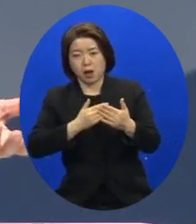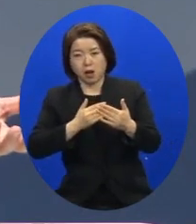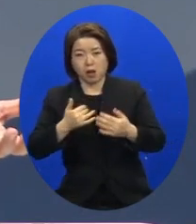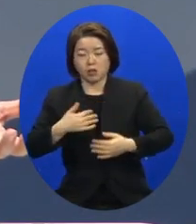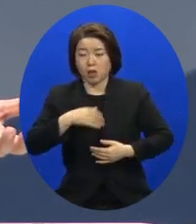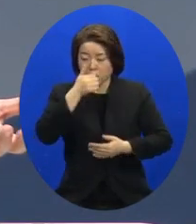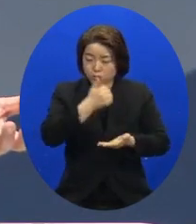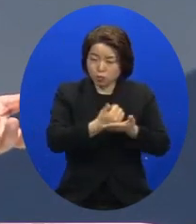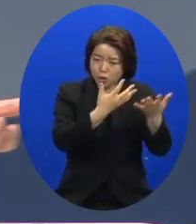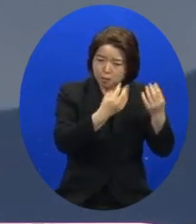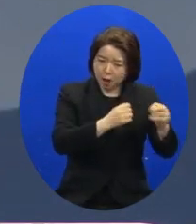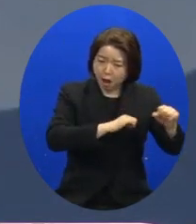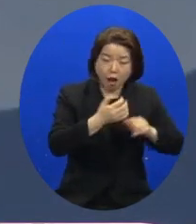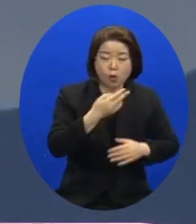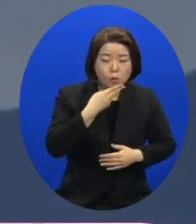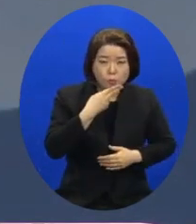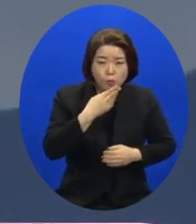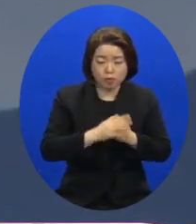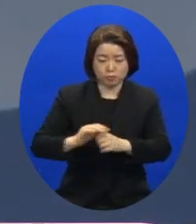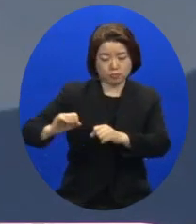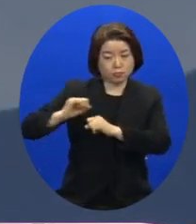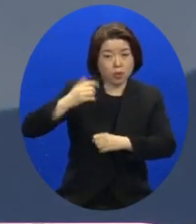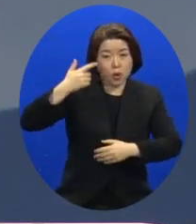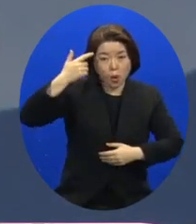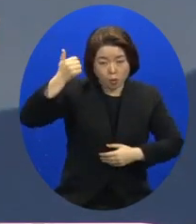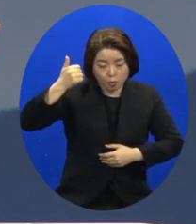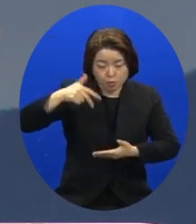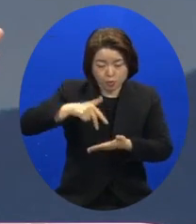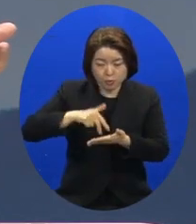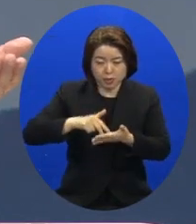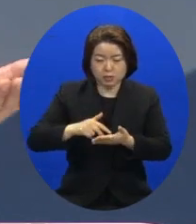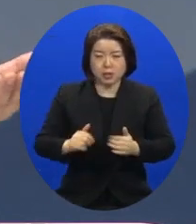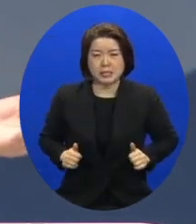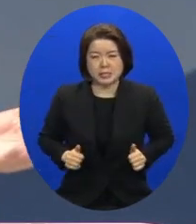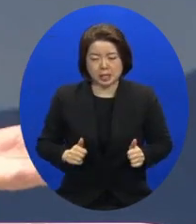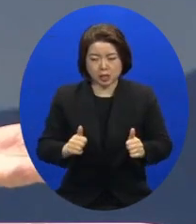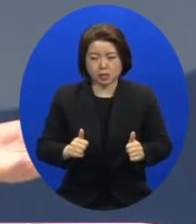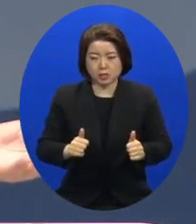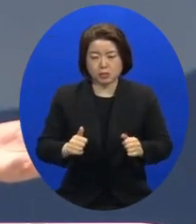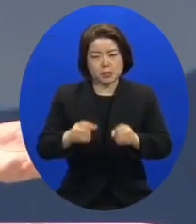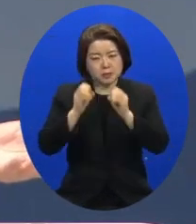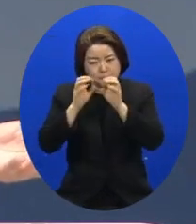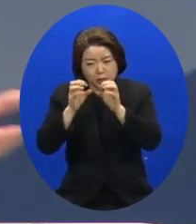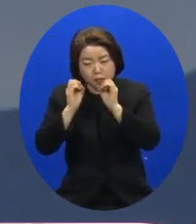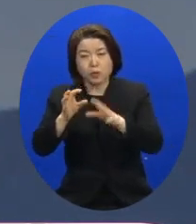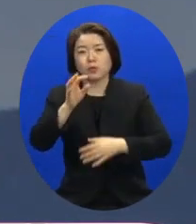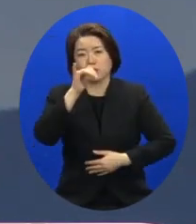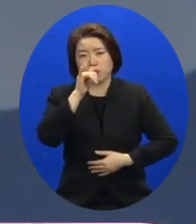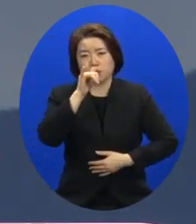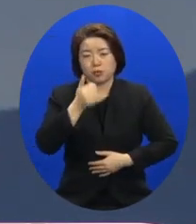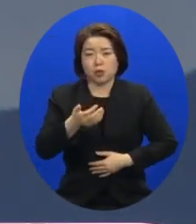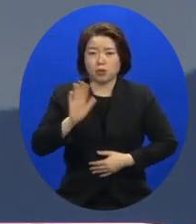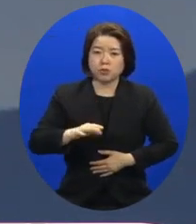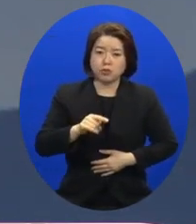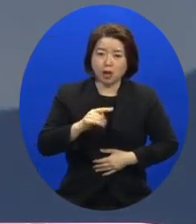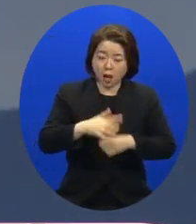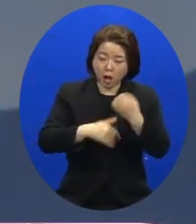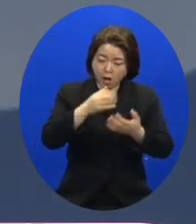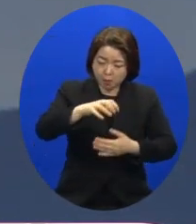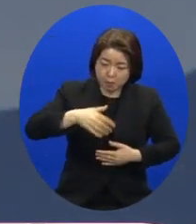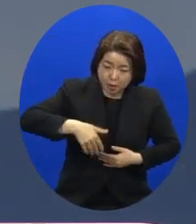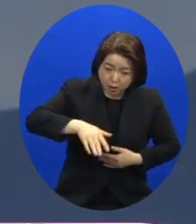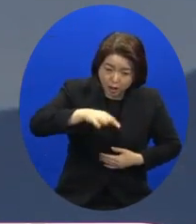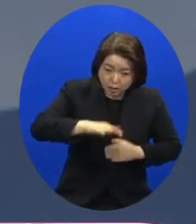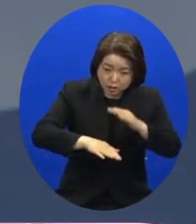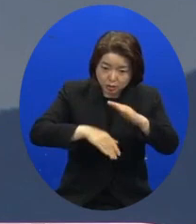같지는 않았습니다. 군목으로서 나름대로 열심히 군선교 활동했습니다. 그런데 그렇게 두렵더라고요.